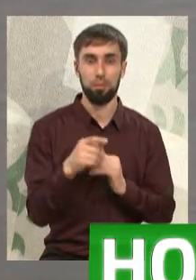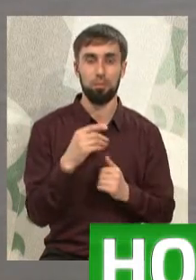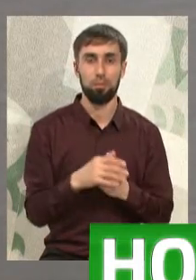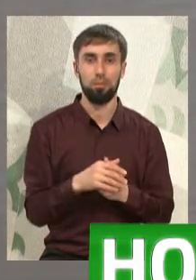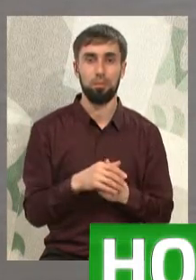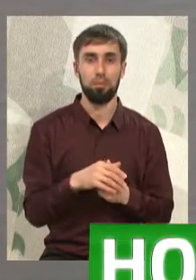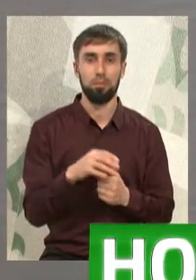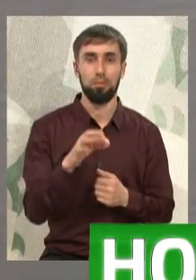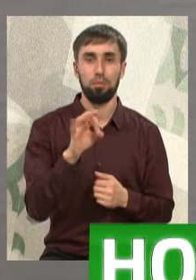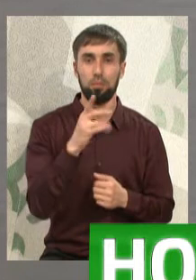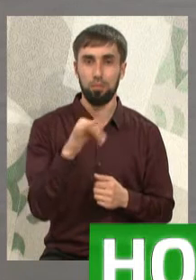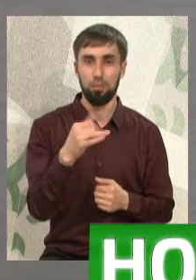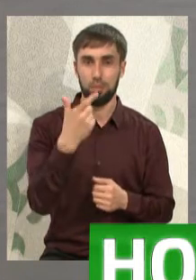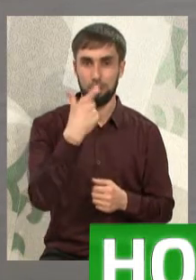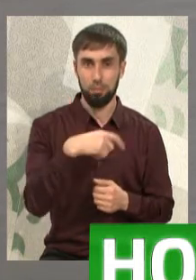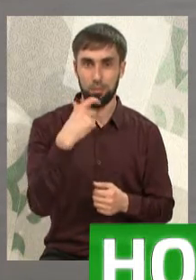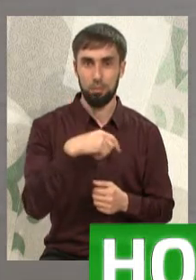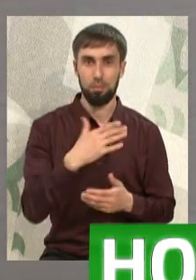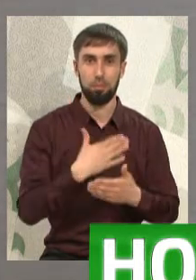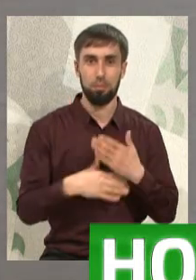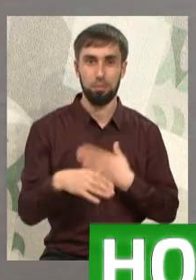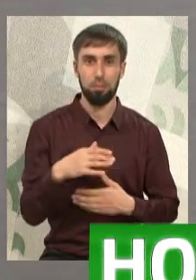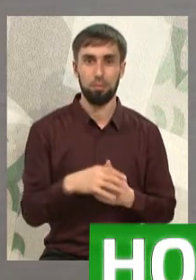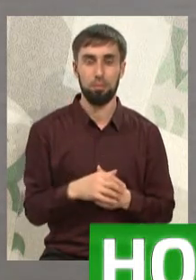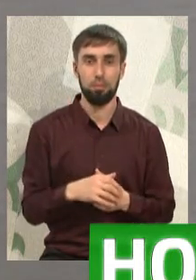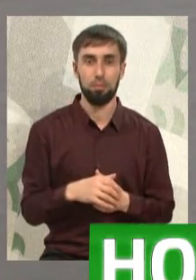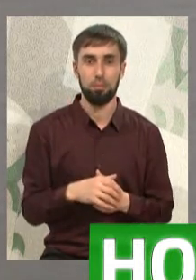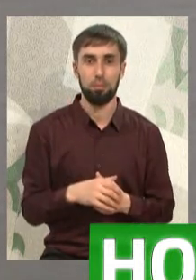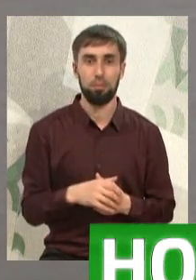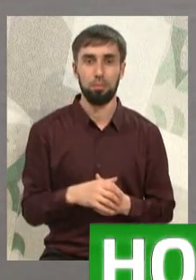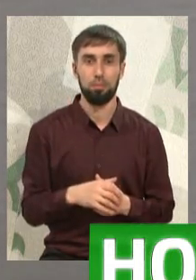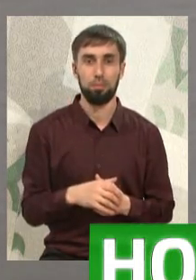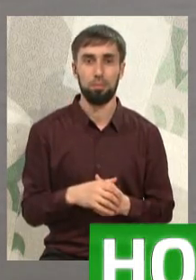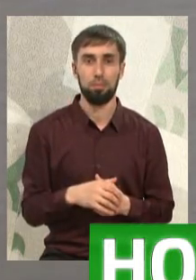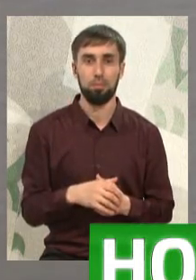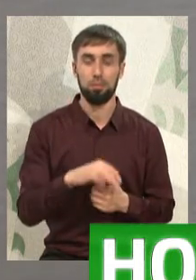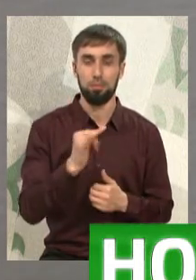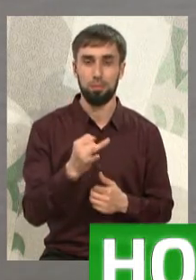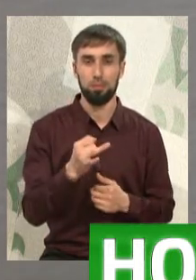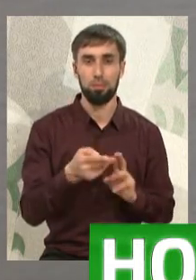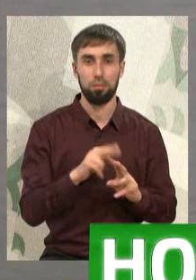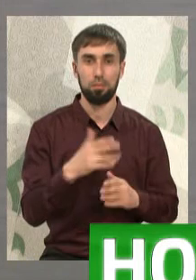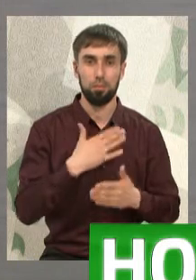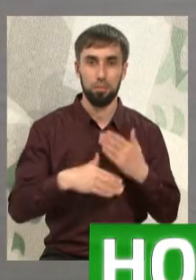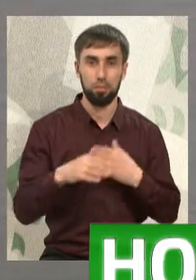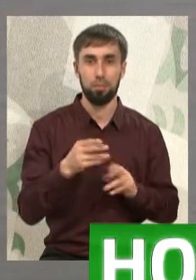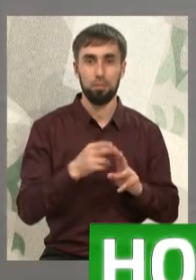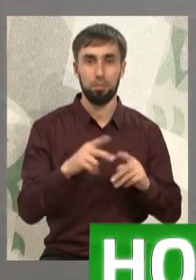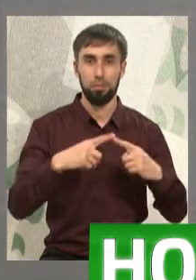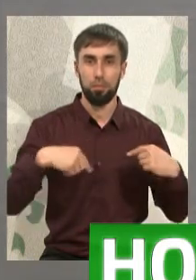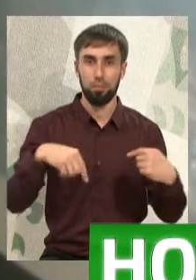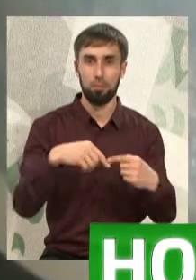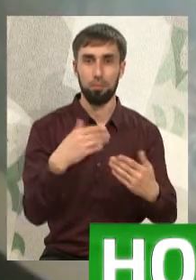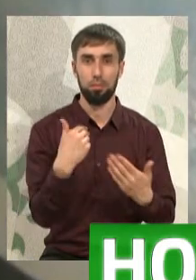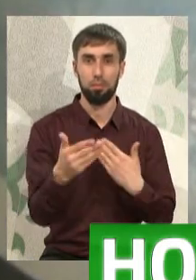обычные человеческие радости и наслаждаться и ценить общество друг